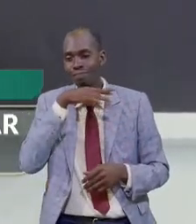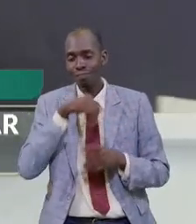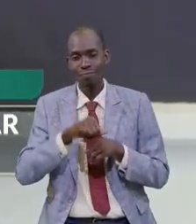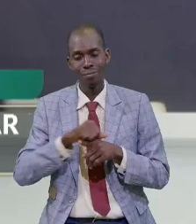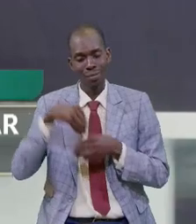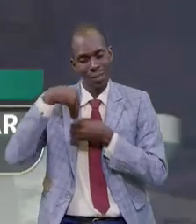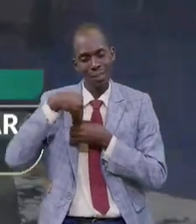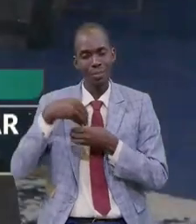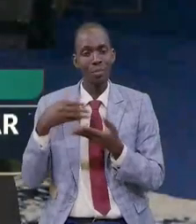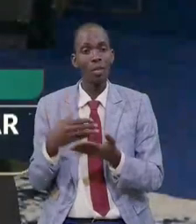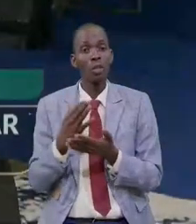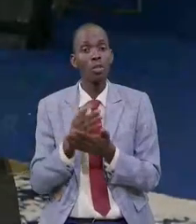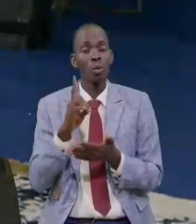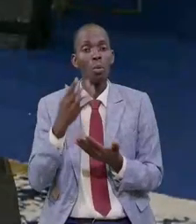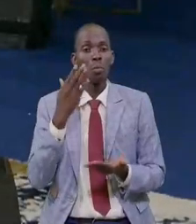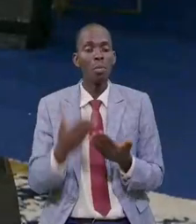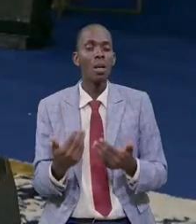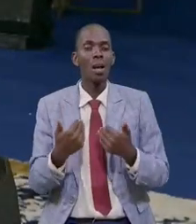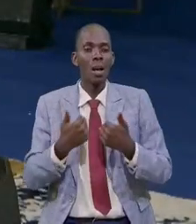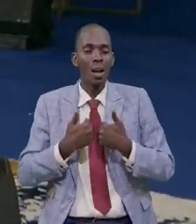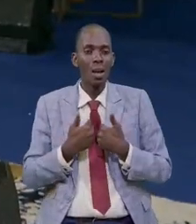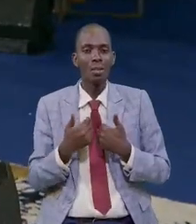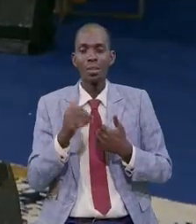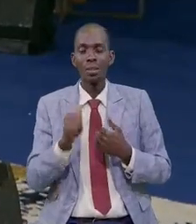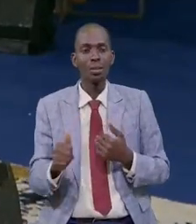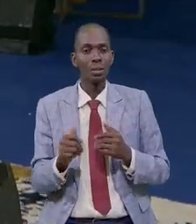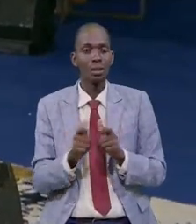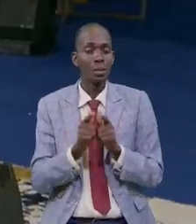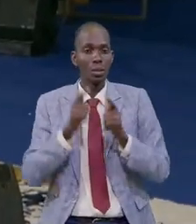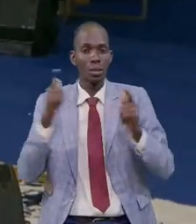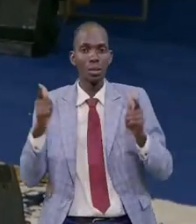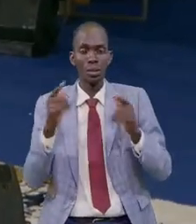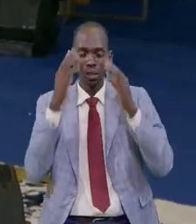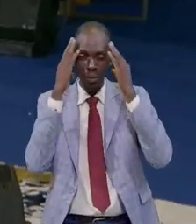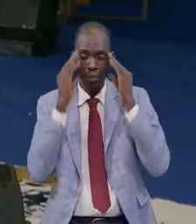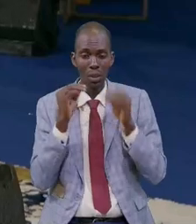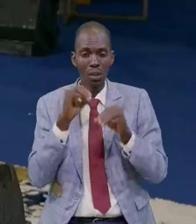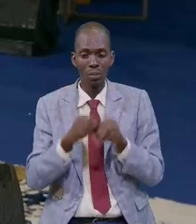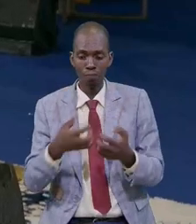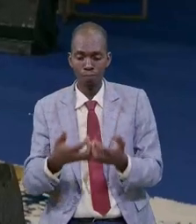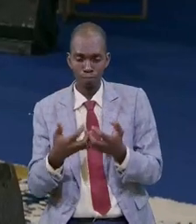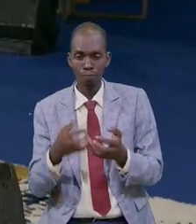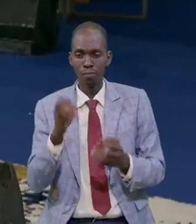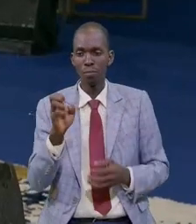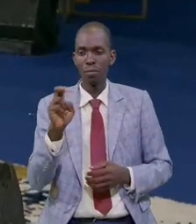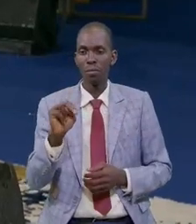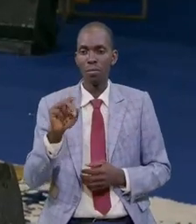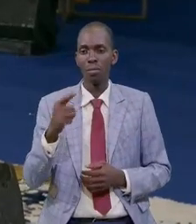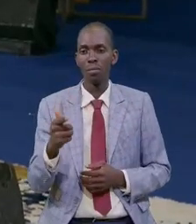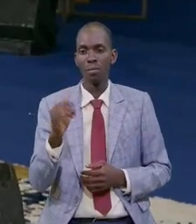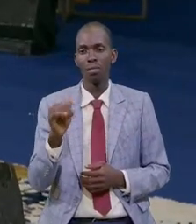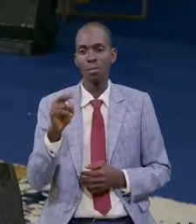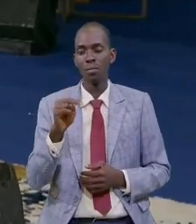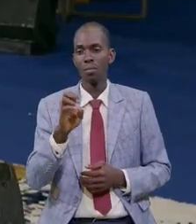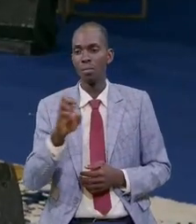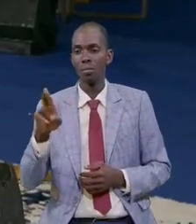premier réellement meilleur en ingénierie mais il vit dans une société corrompue et il